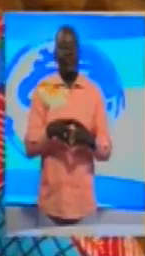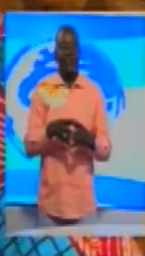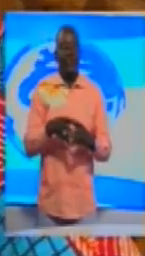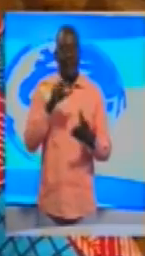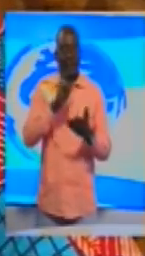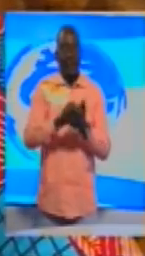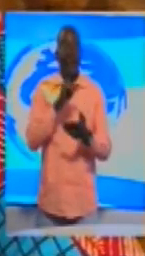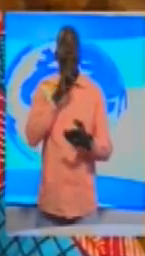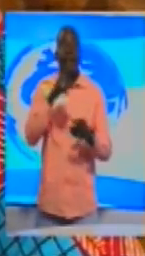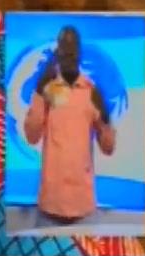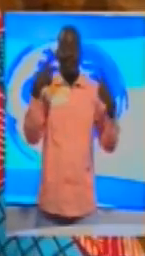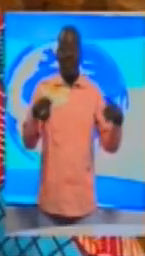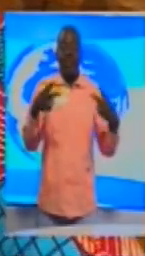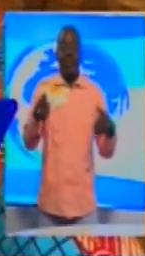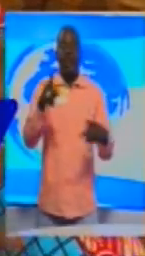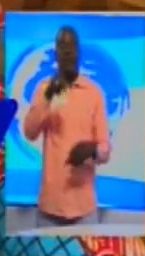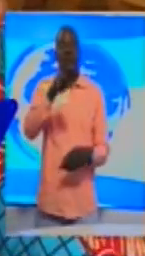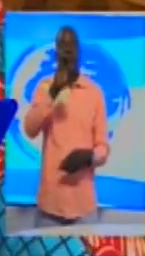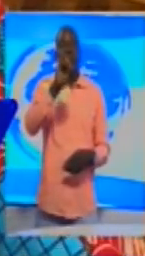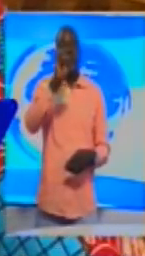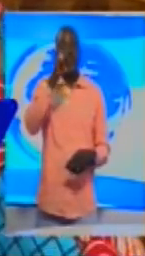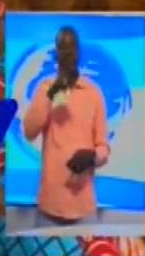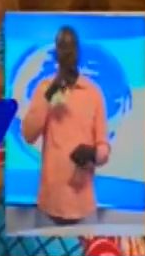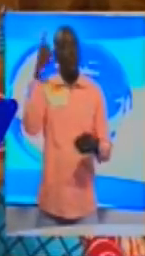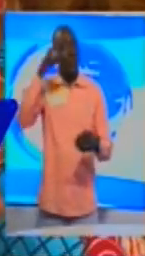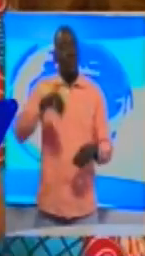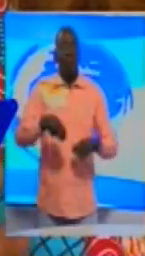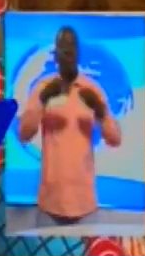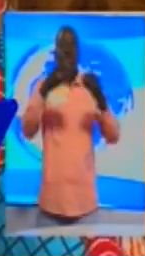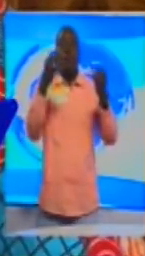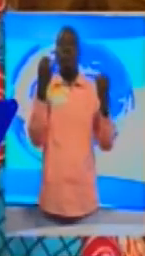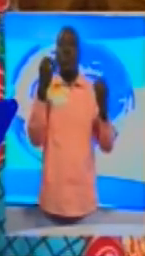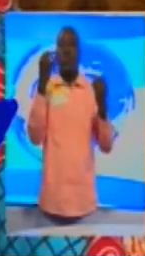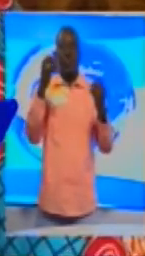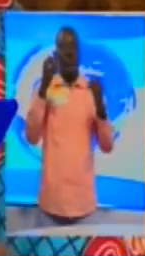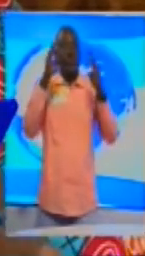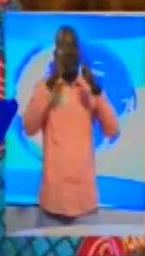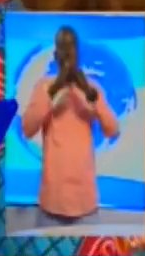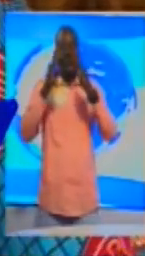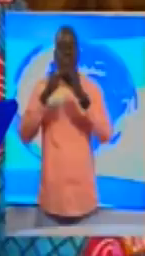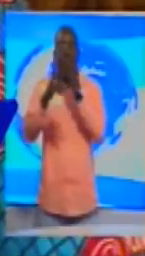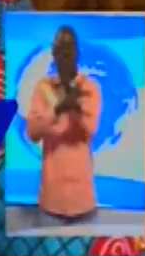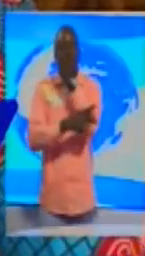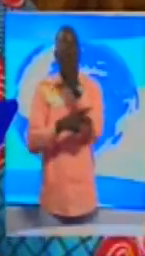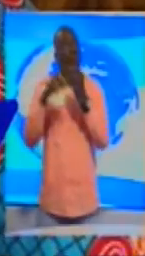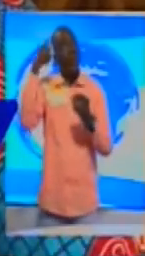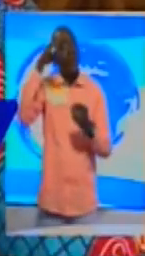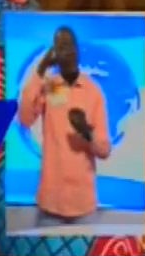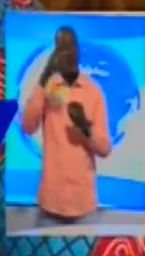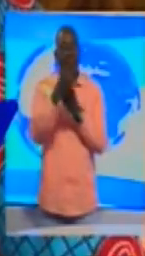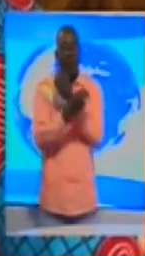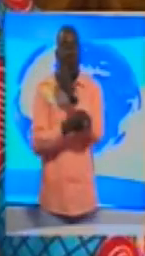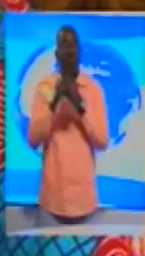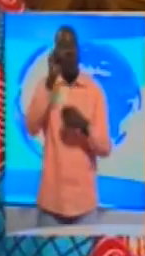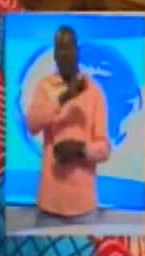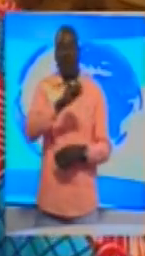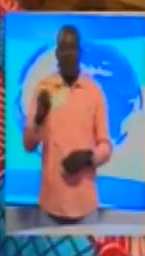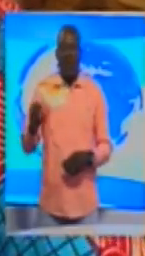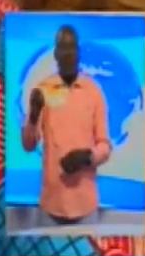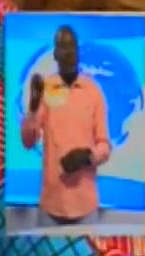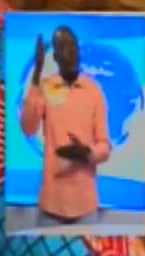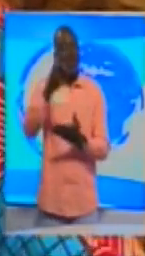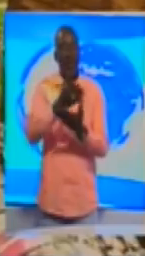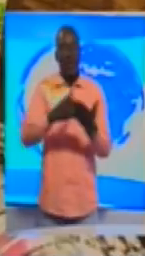C'est le marché de Puitenga qui approvisionne de nombreuses villes comme Koupéla, Ouagadougou, Moktedo et certains